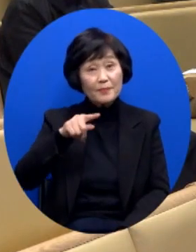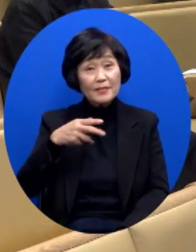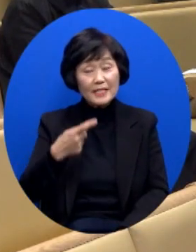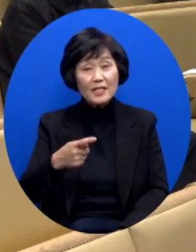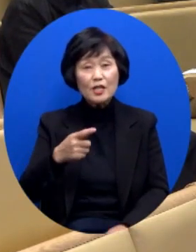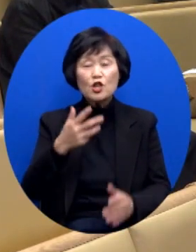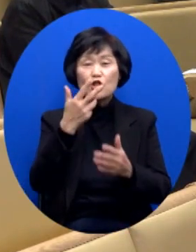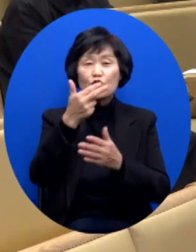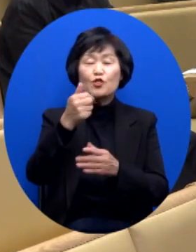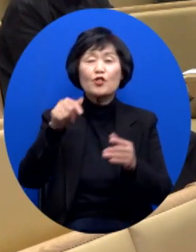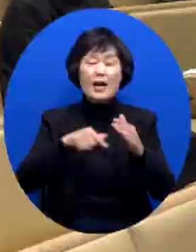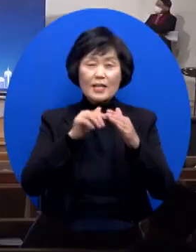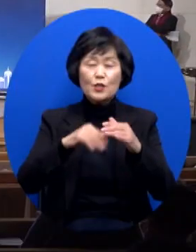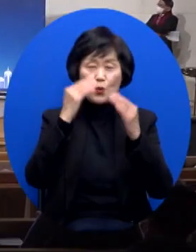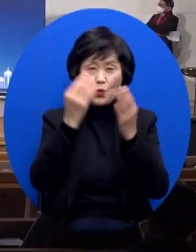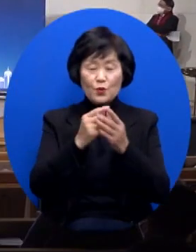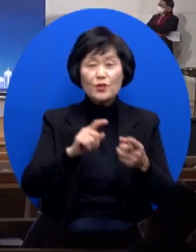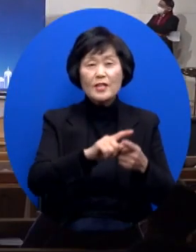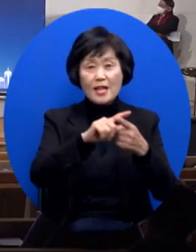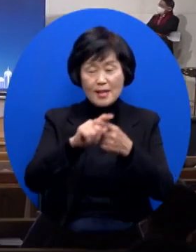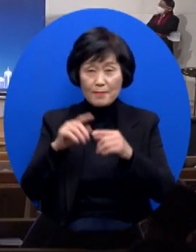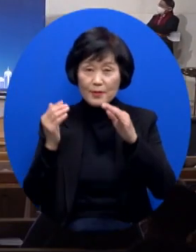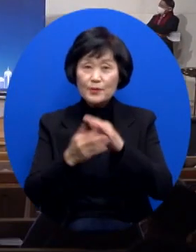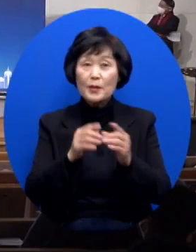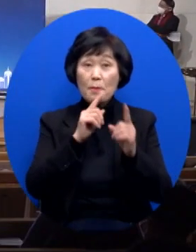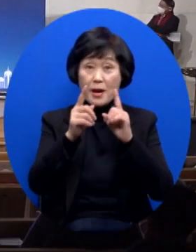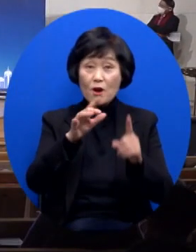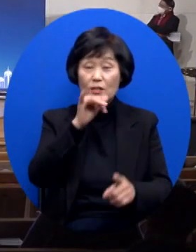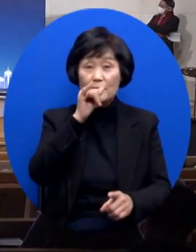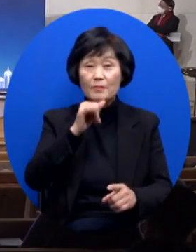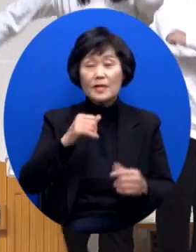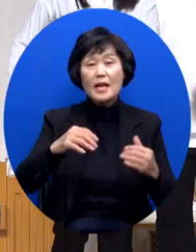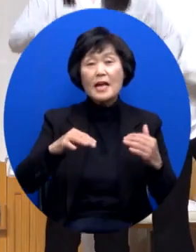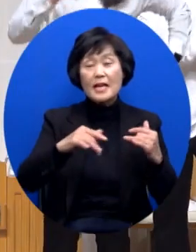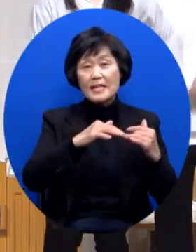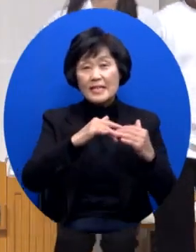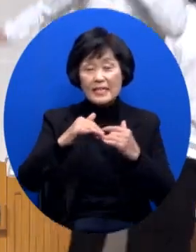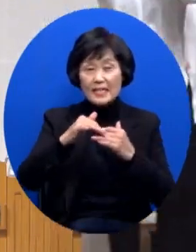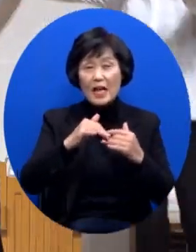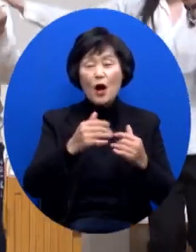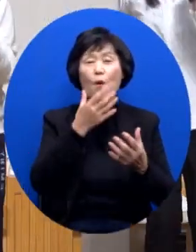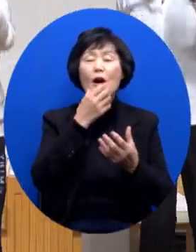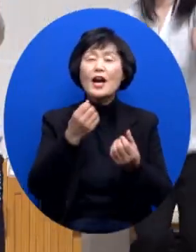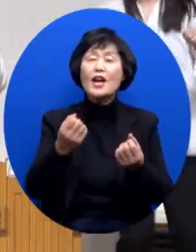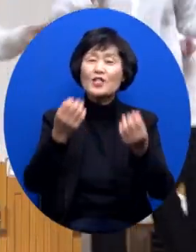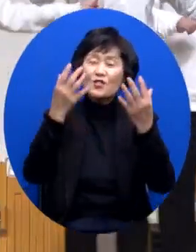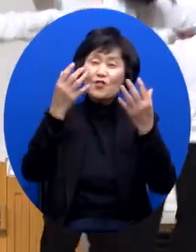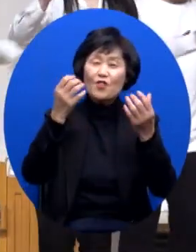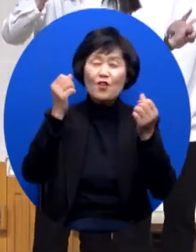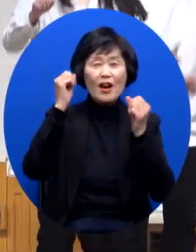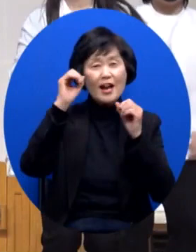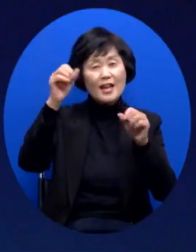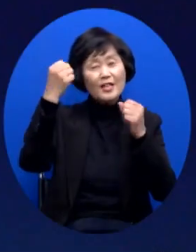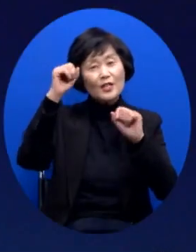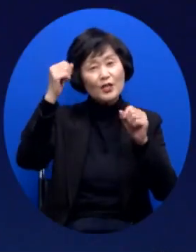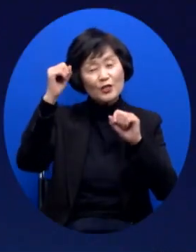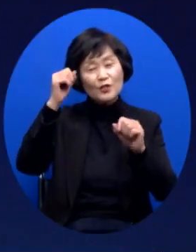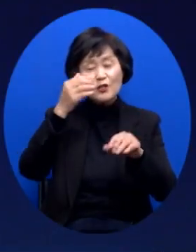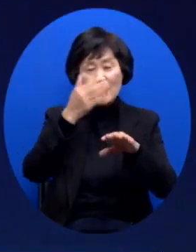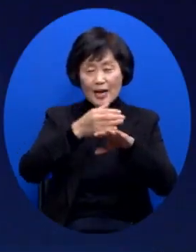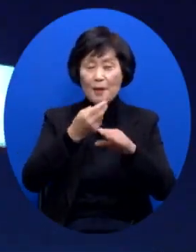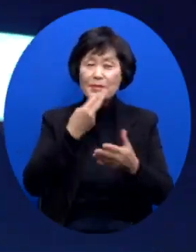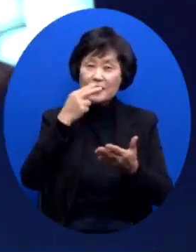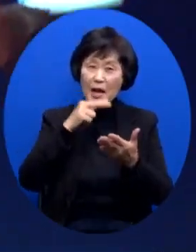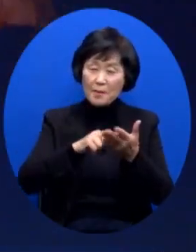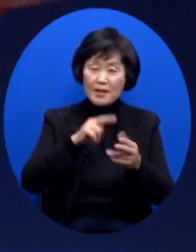연합을 이루자고 말했습니다. 이어 기타 연주와 워십 찬양 등 축하 공연과 성북구 보건소에 감사 편지와